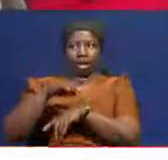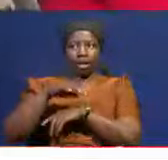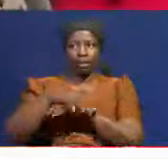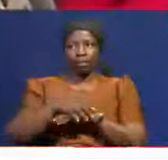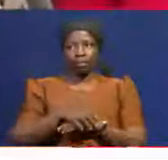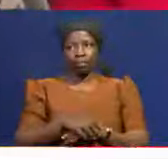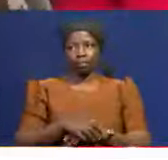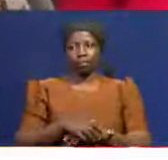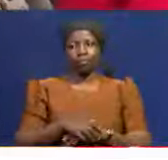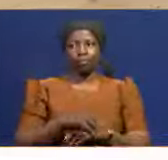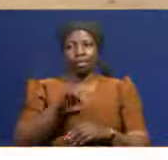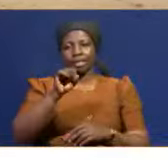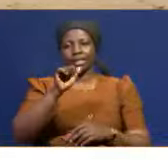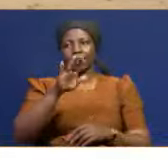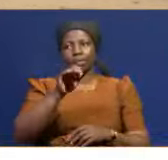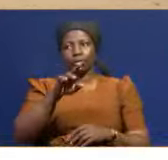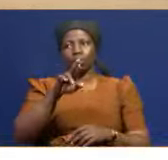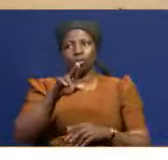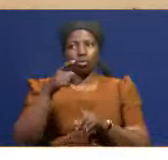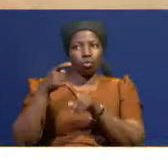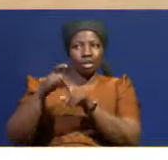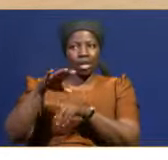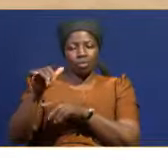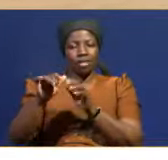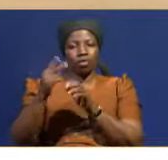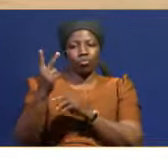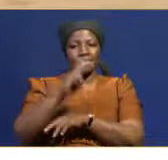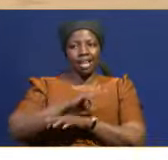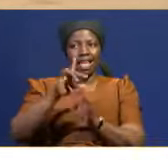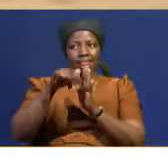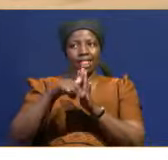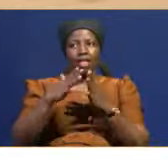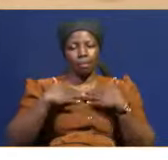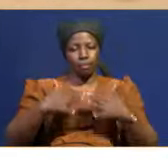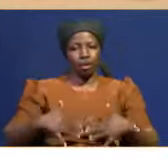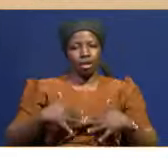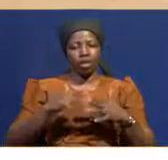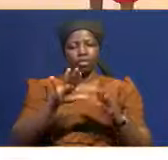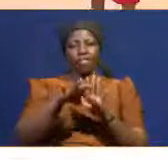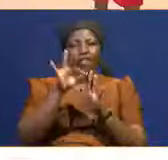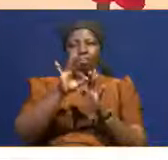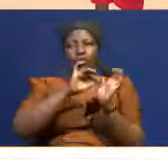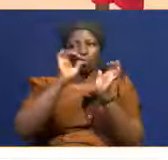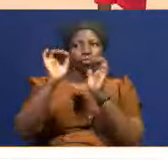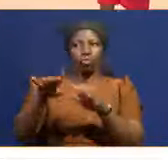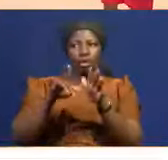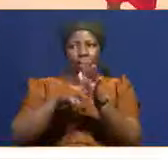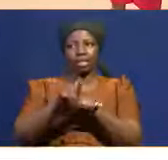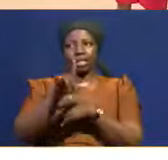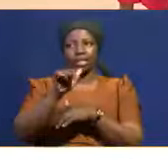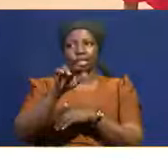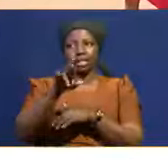kwenye kichaka karibu na barabara ya Lari huko kaunti ya Kiambu.